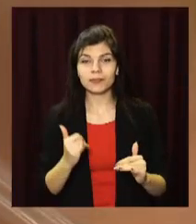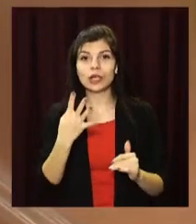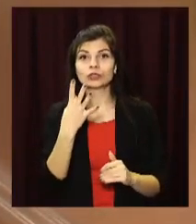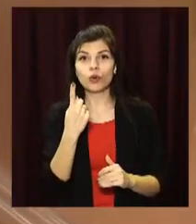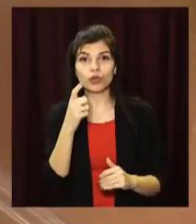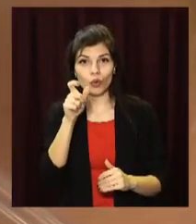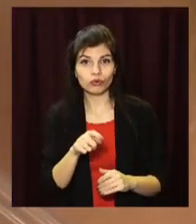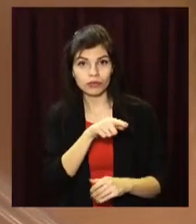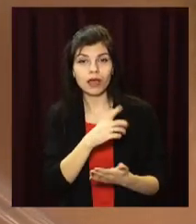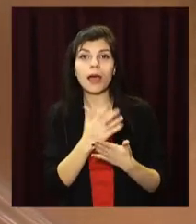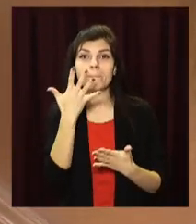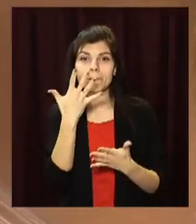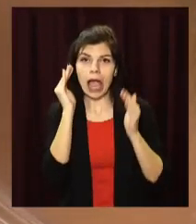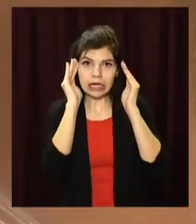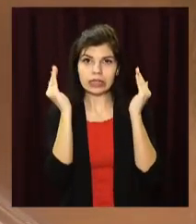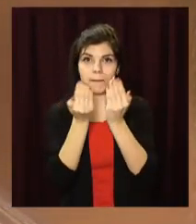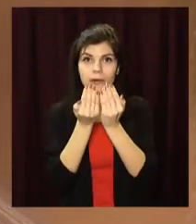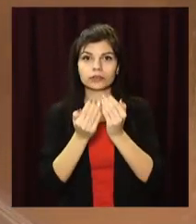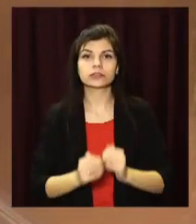41 людина, 5 у реанімації.